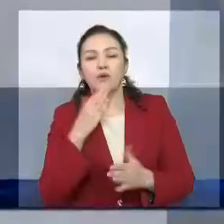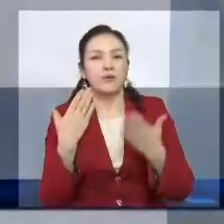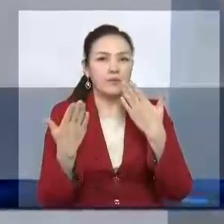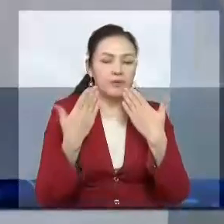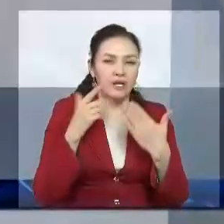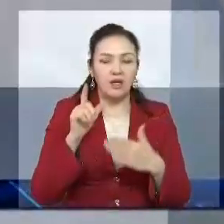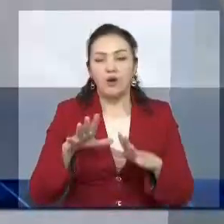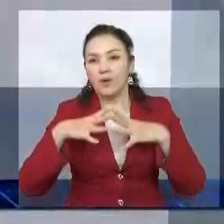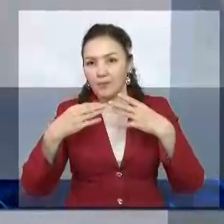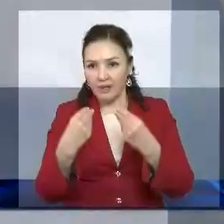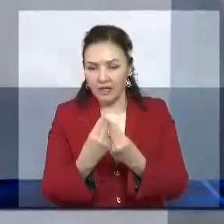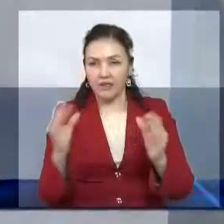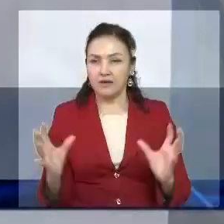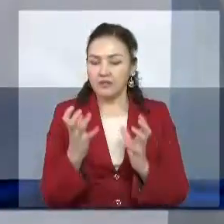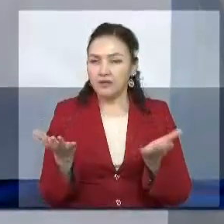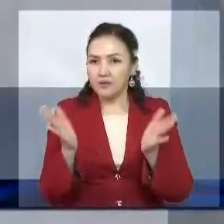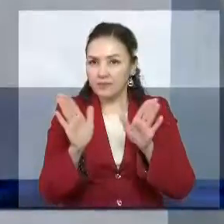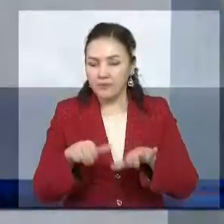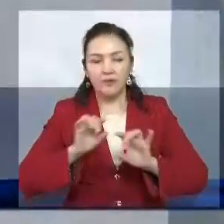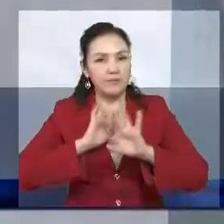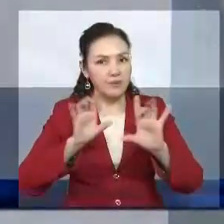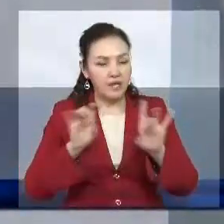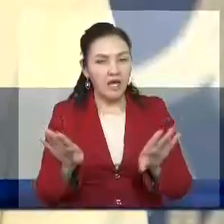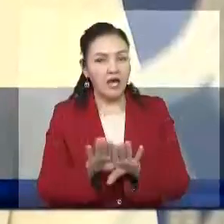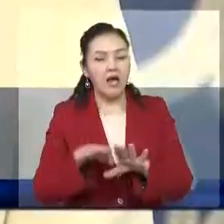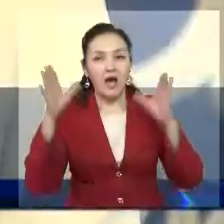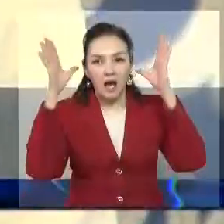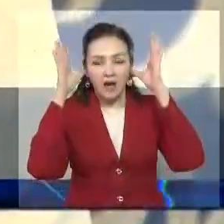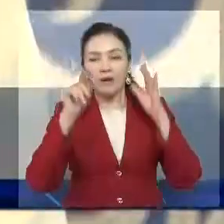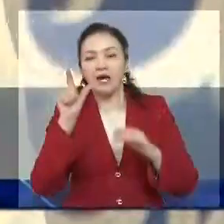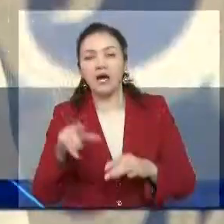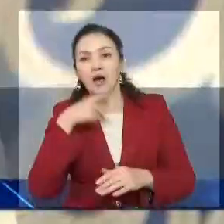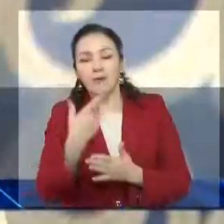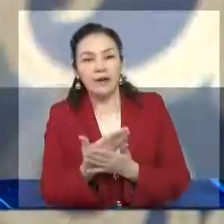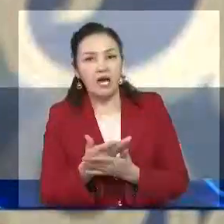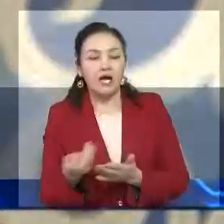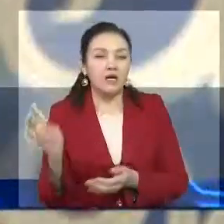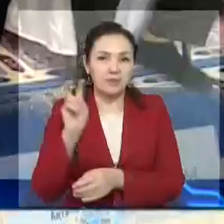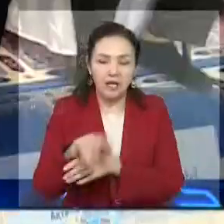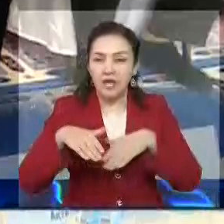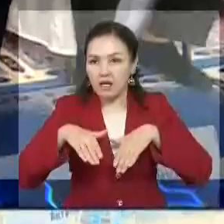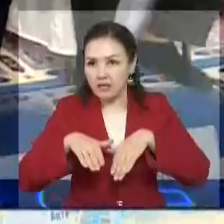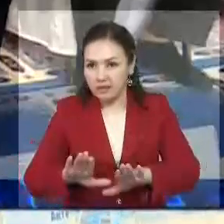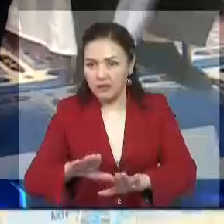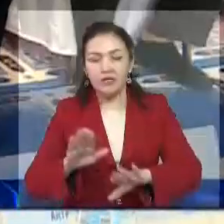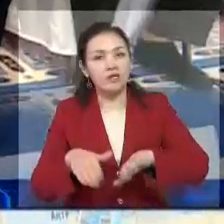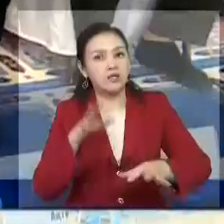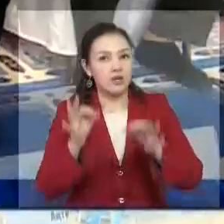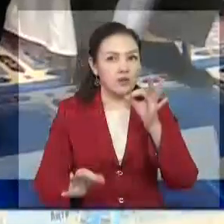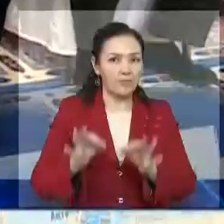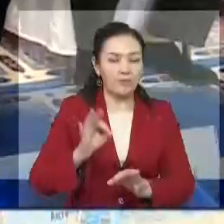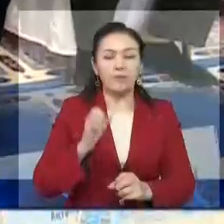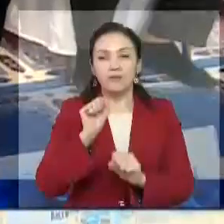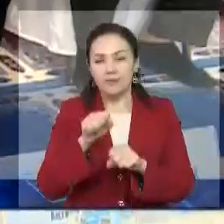сөйлесу, отбасыларда сақтап қалу тәсілдерін түсіндірді. Мамандардың айтуынша, медиатордың алдындағы қабылданған шешім кейін сот шешіміне де